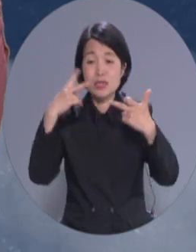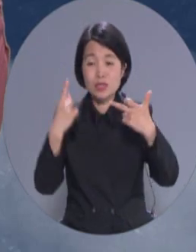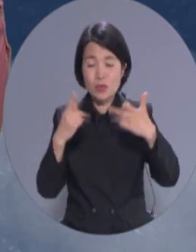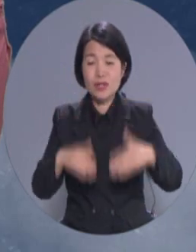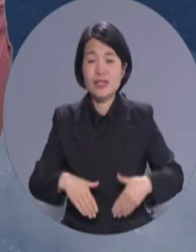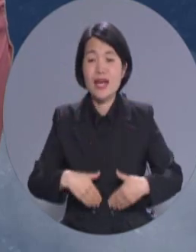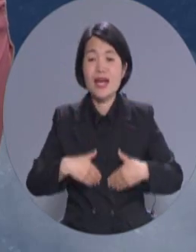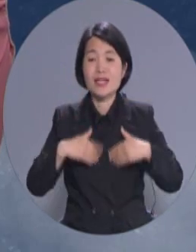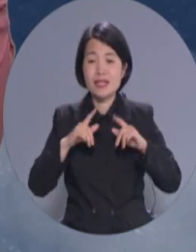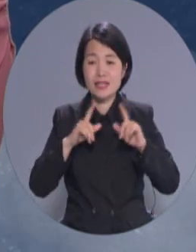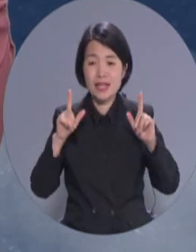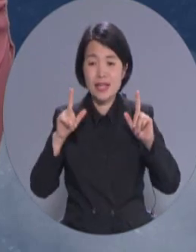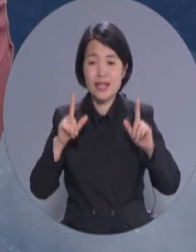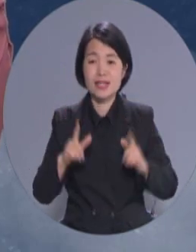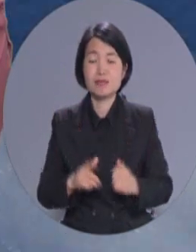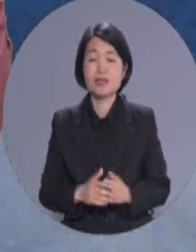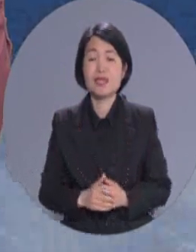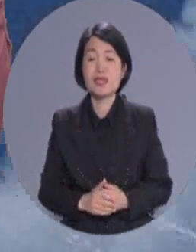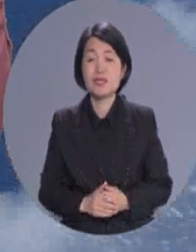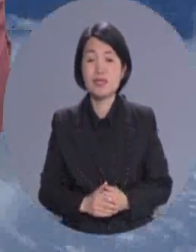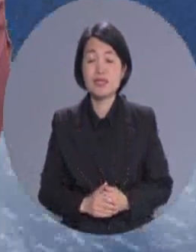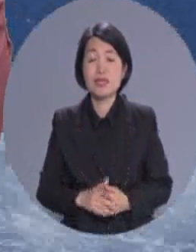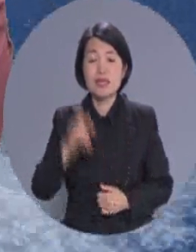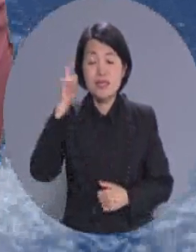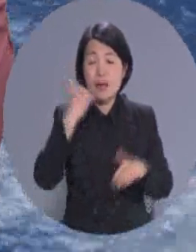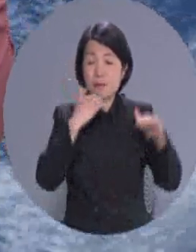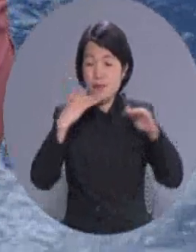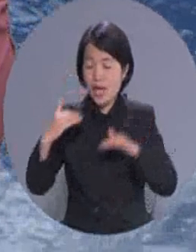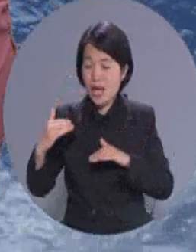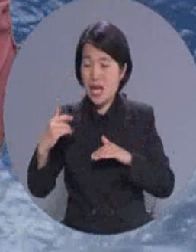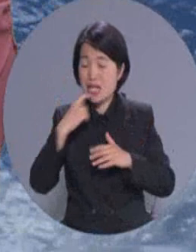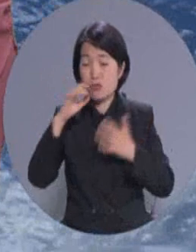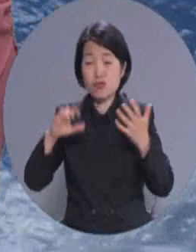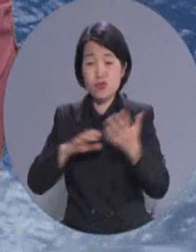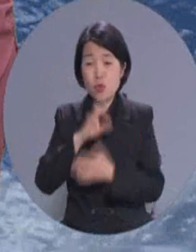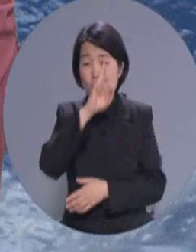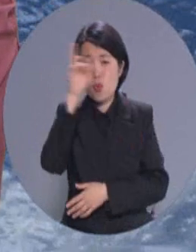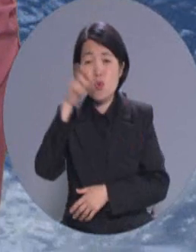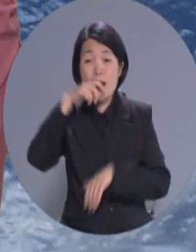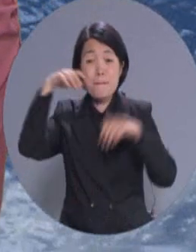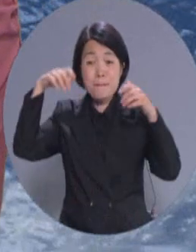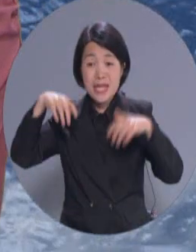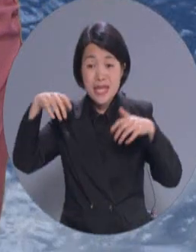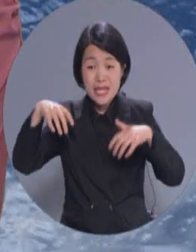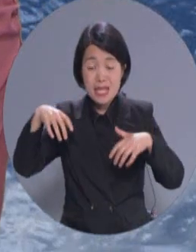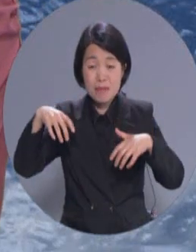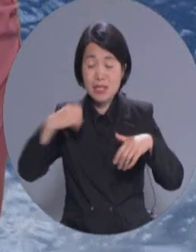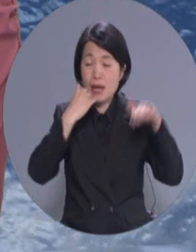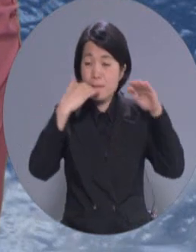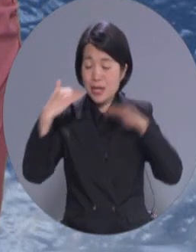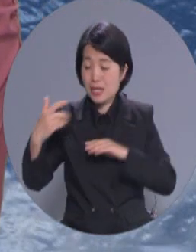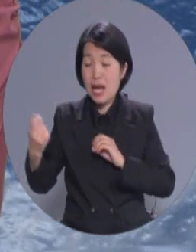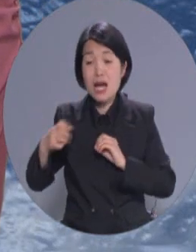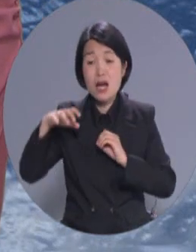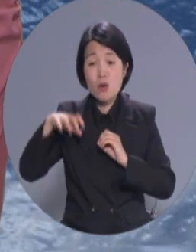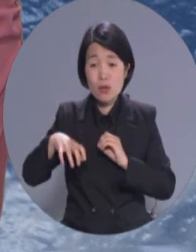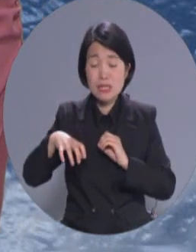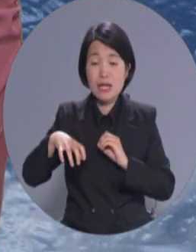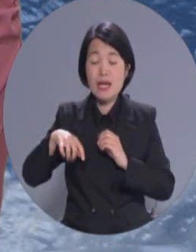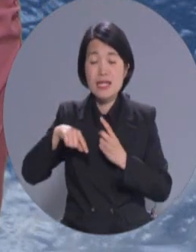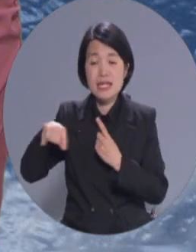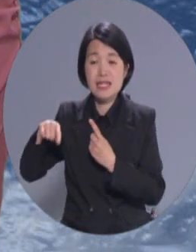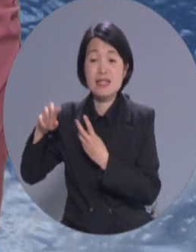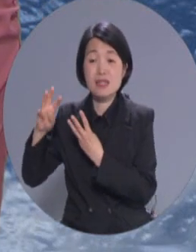포근함이 감돌겠습니다 내일 해상에도 구름 많다가 오후부터 비가 오겠습니다 바다의 물결은 남해 앞바다에서